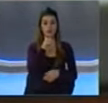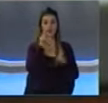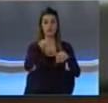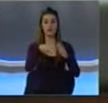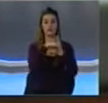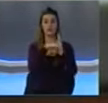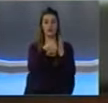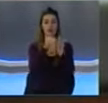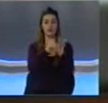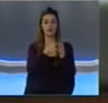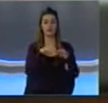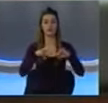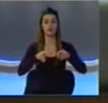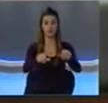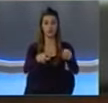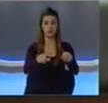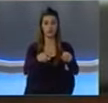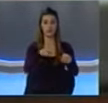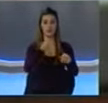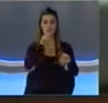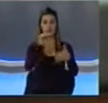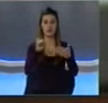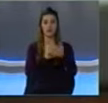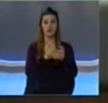program Buqësi Istok me kod